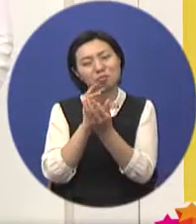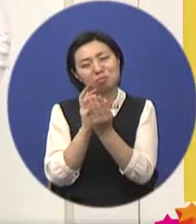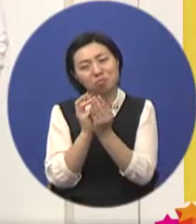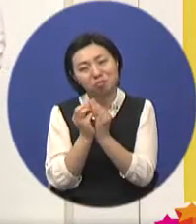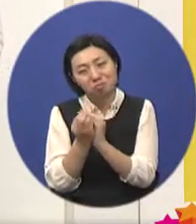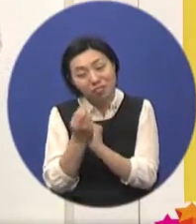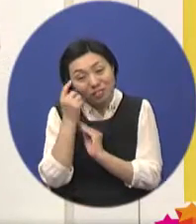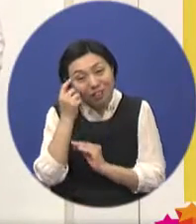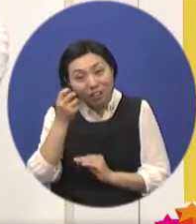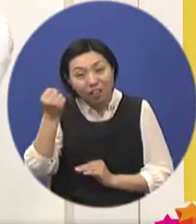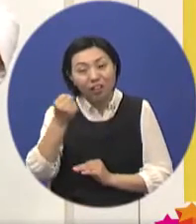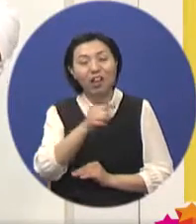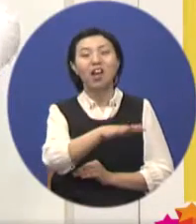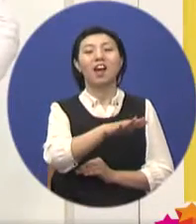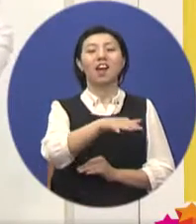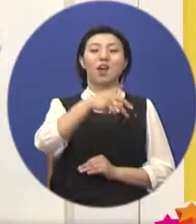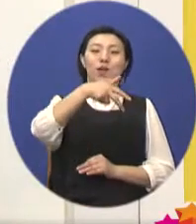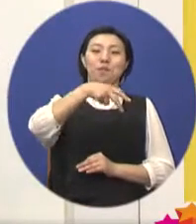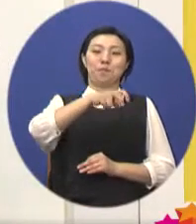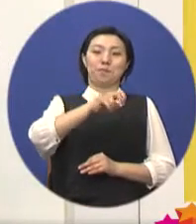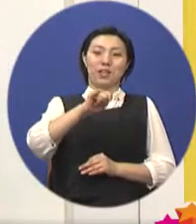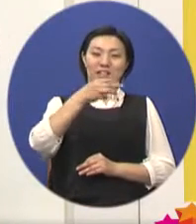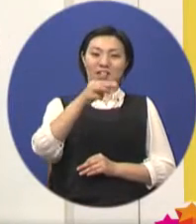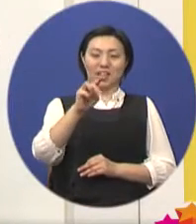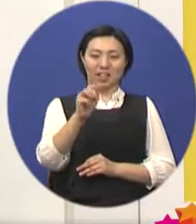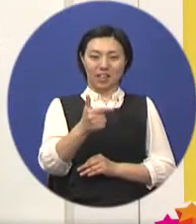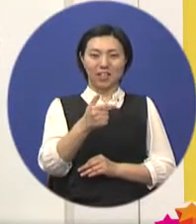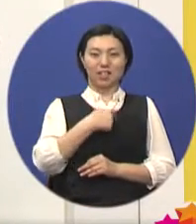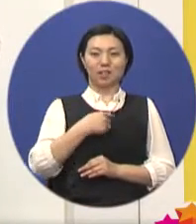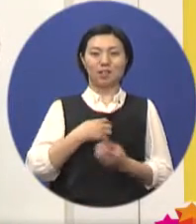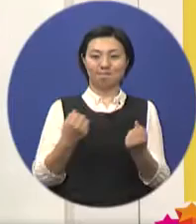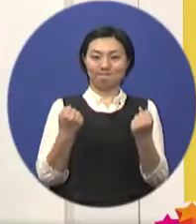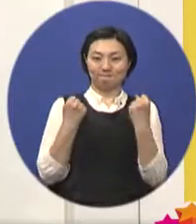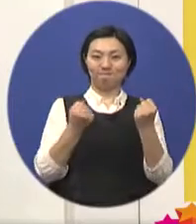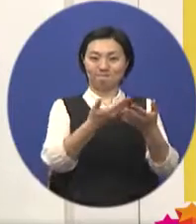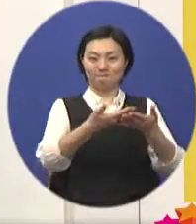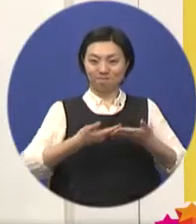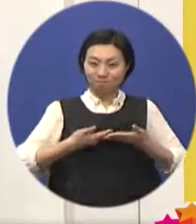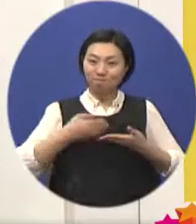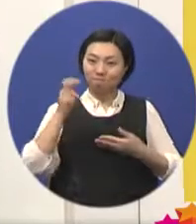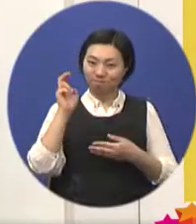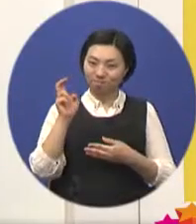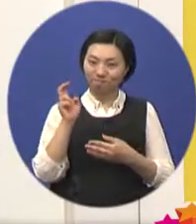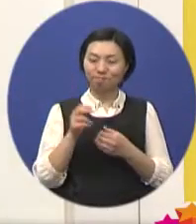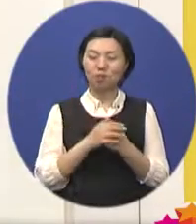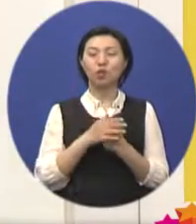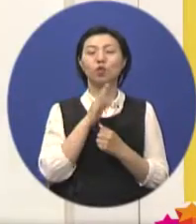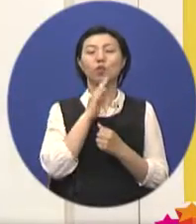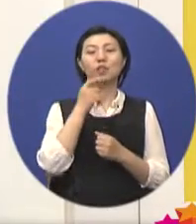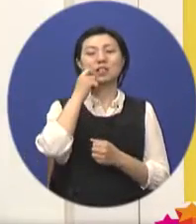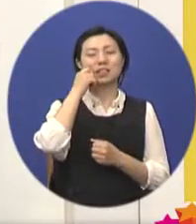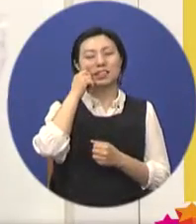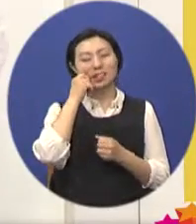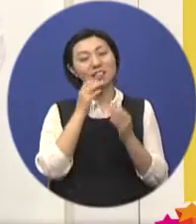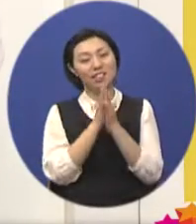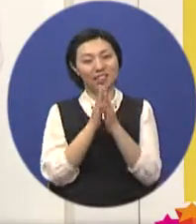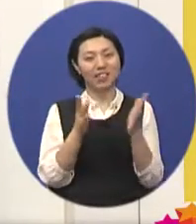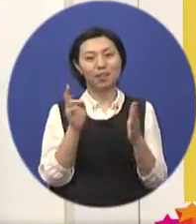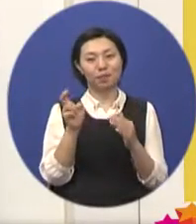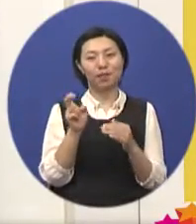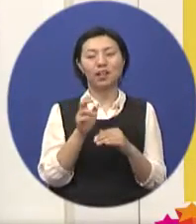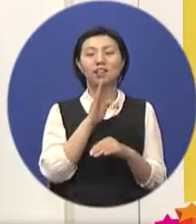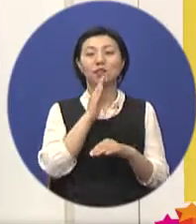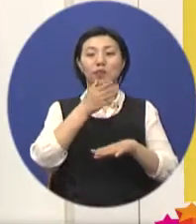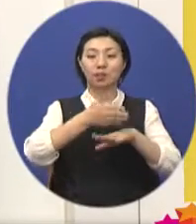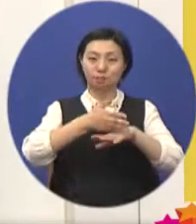이제 우리 미란 씨가 또 저를 귀를 팍팍 넣어주시는군요. 아, 그러면 떴어요. 아유, 고마워라. 네,